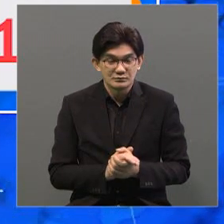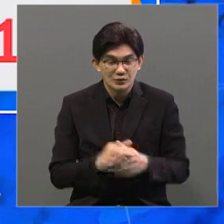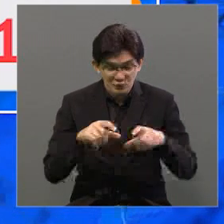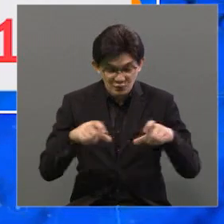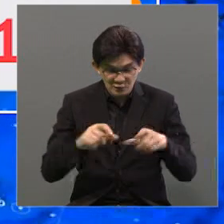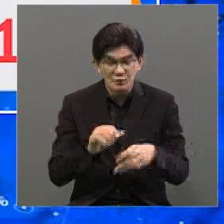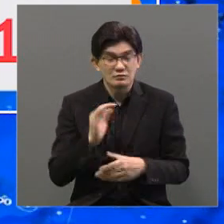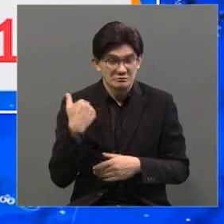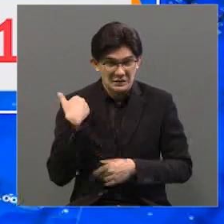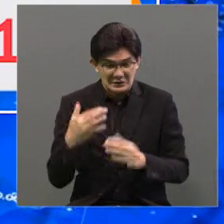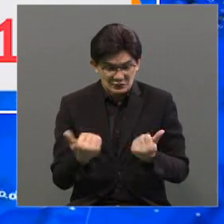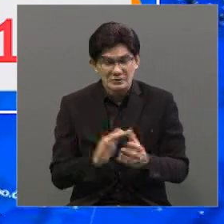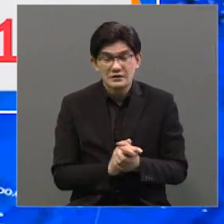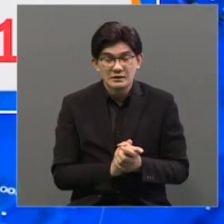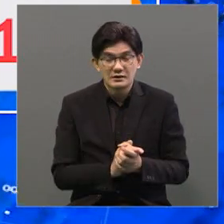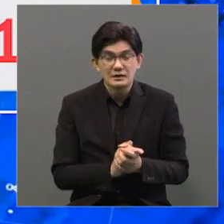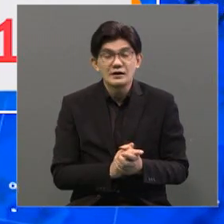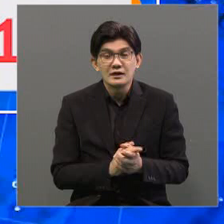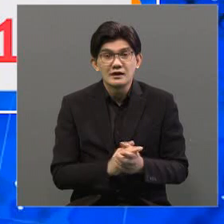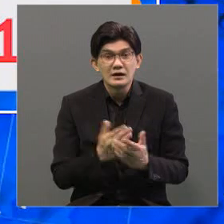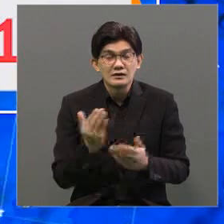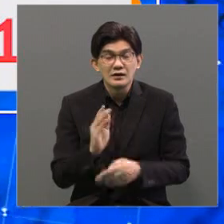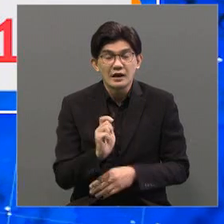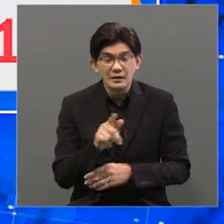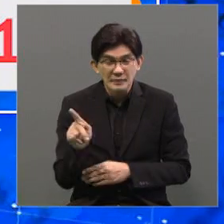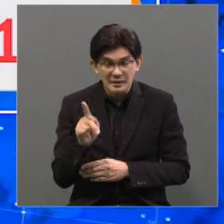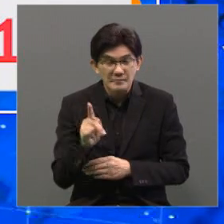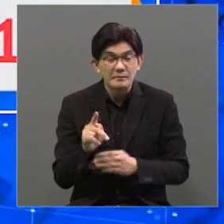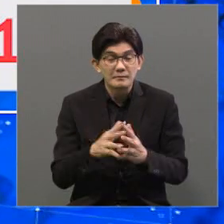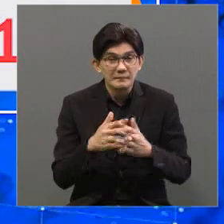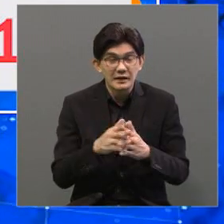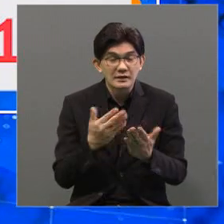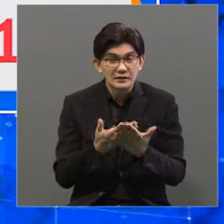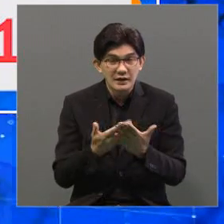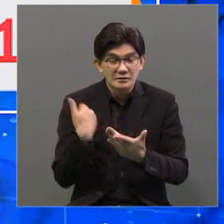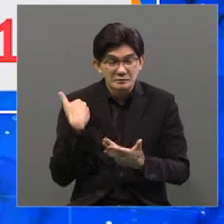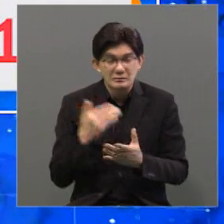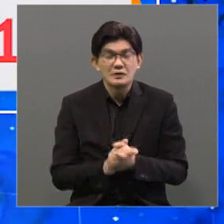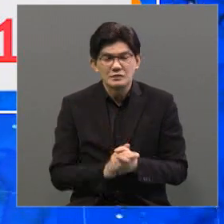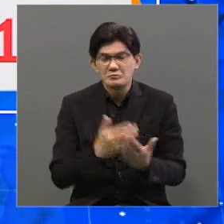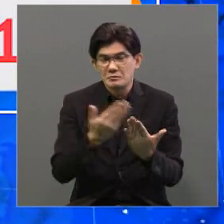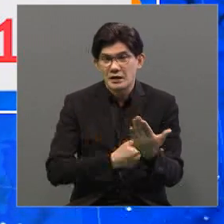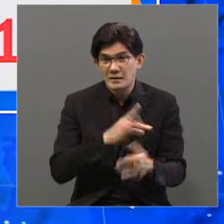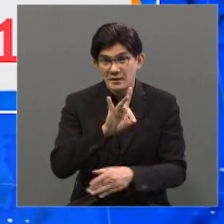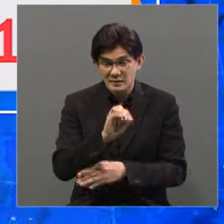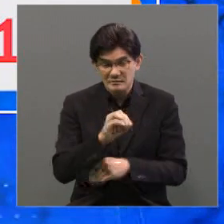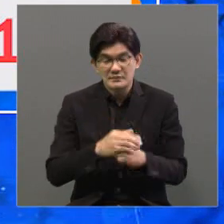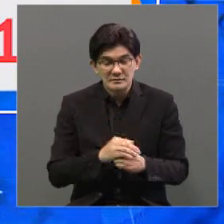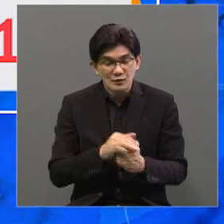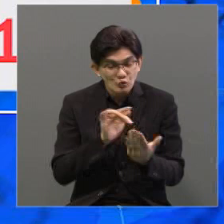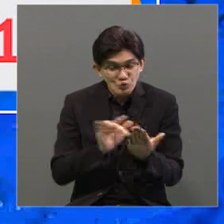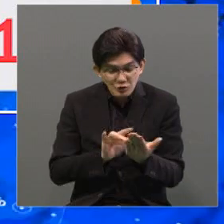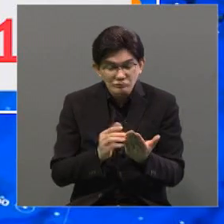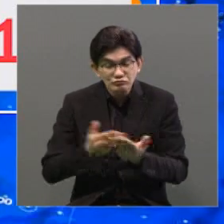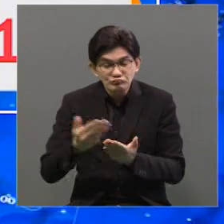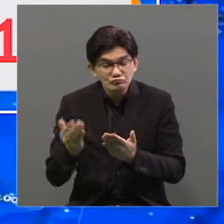ราคาเนี่ยจะสูงกว่าแต่พอมาซื้อผ่านแอปเป๋าตังหรือว่าสลากดิจิตอลในรูปแบบนี้ก็ตกใบแค่80 บาทเท่านั้น ถูกต้องนะสามารถกดเลือกซื้อไป